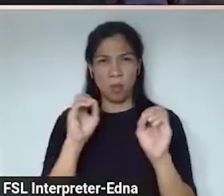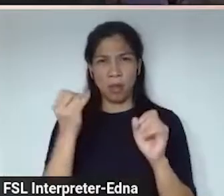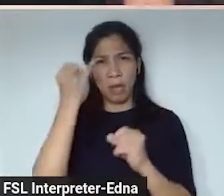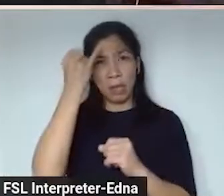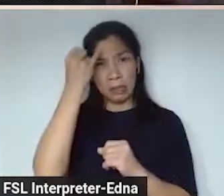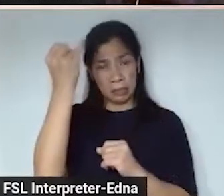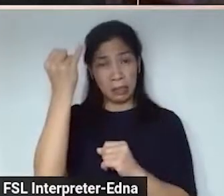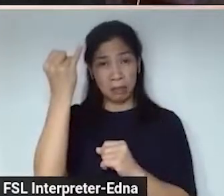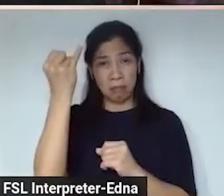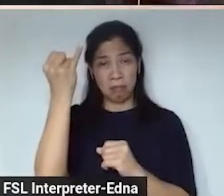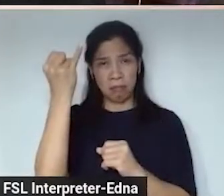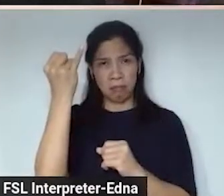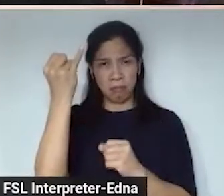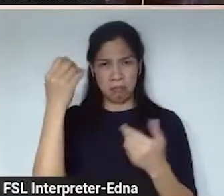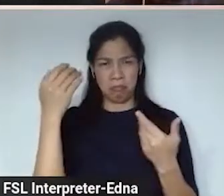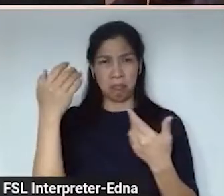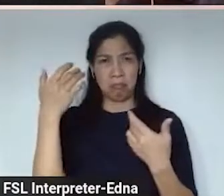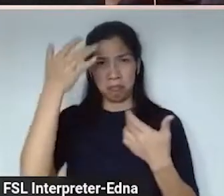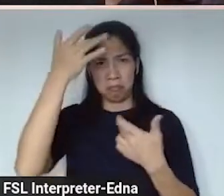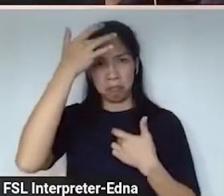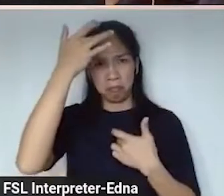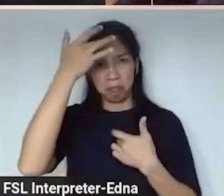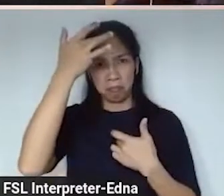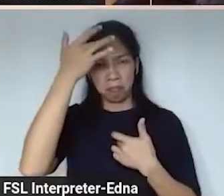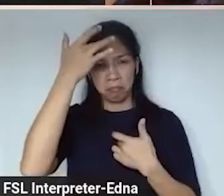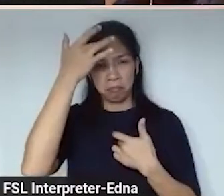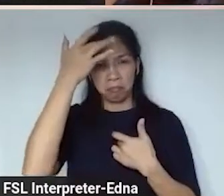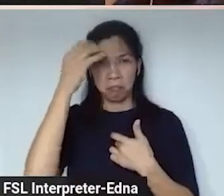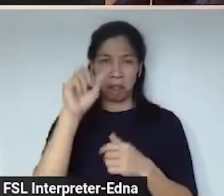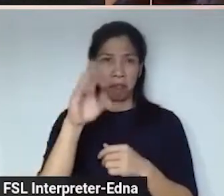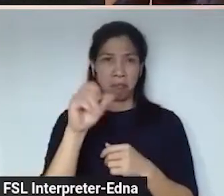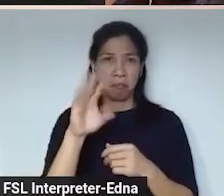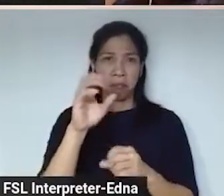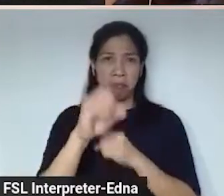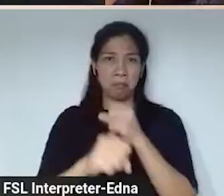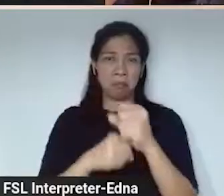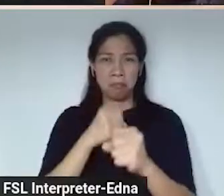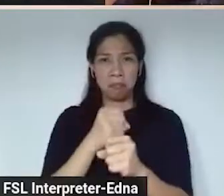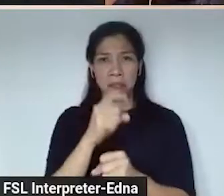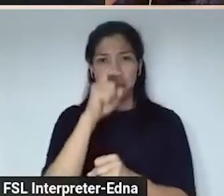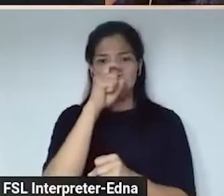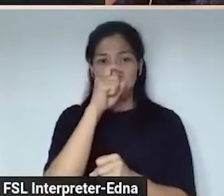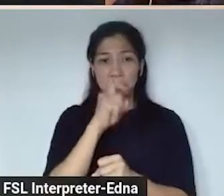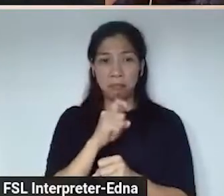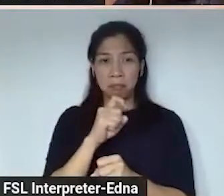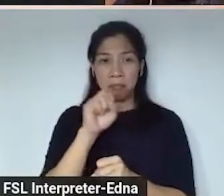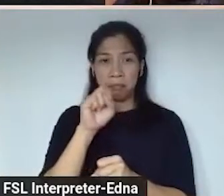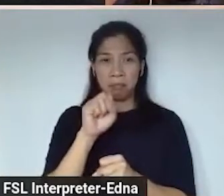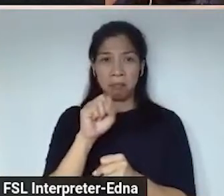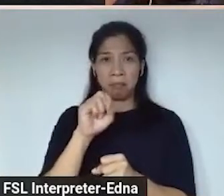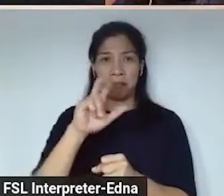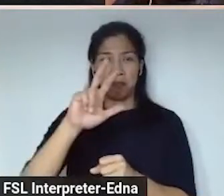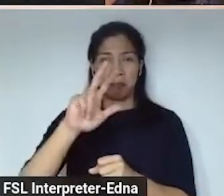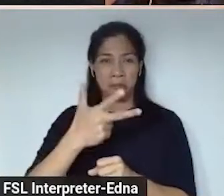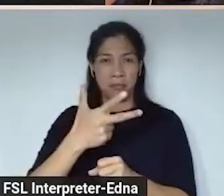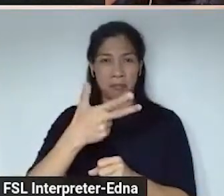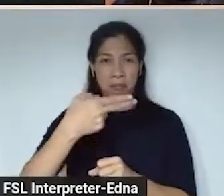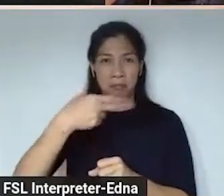o sakit. I was 15 years old sa third year high school ako,